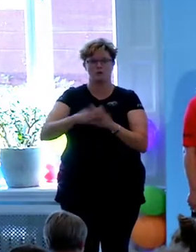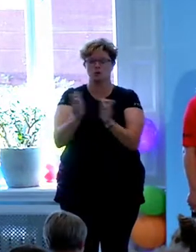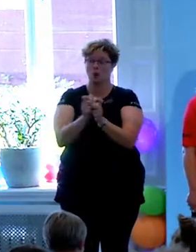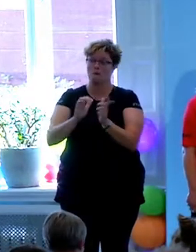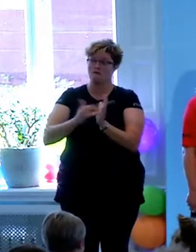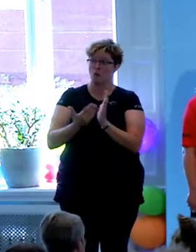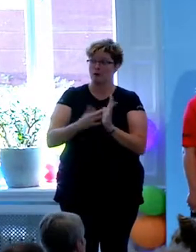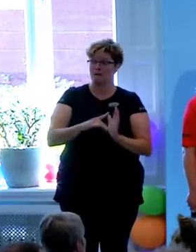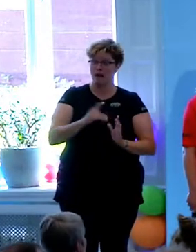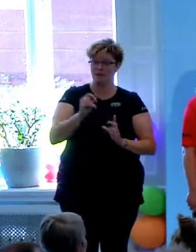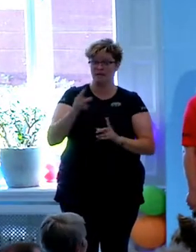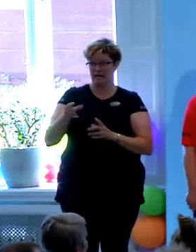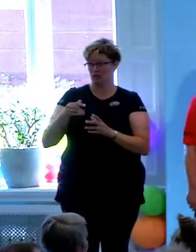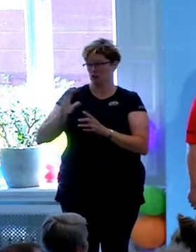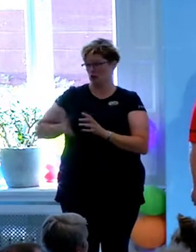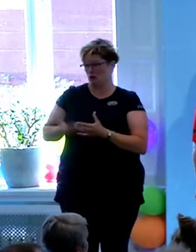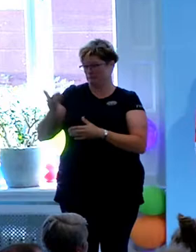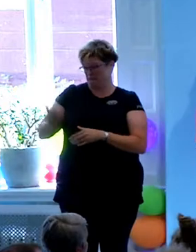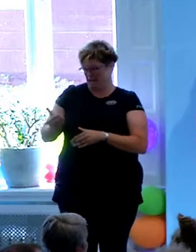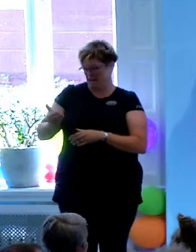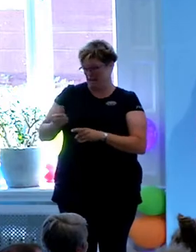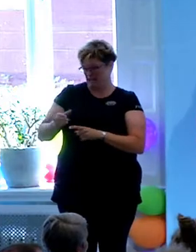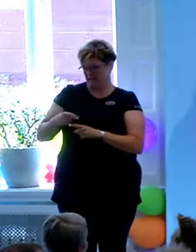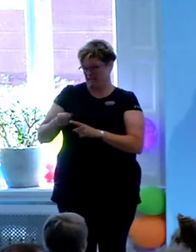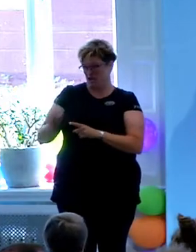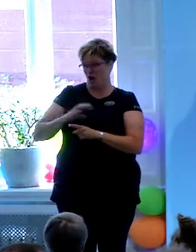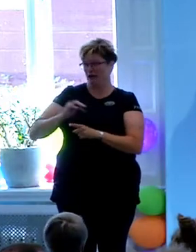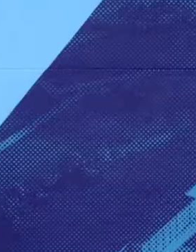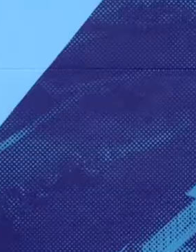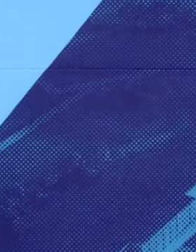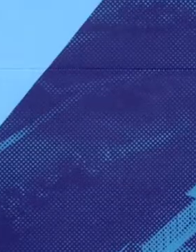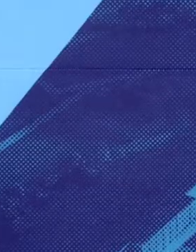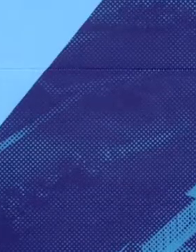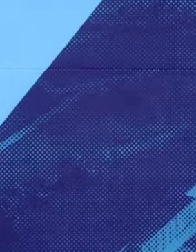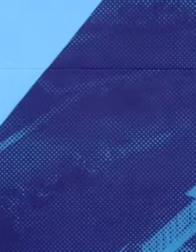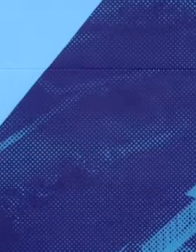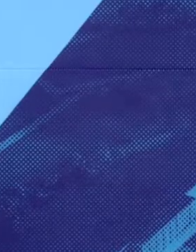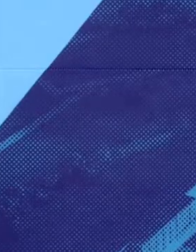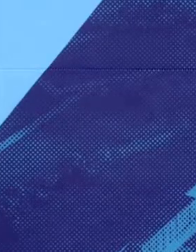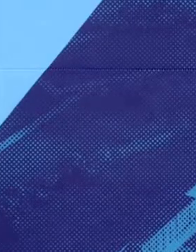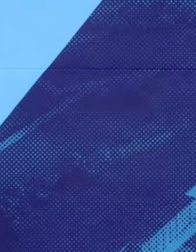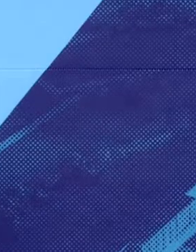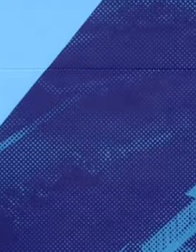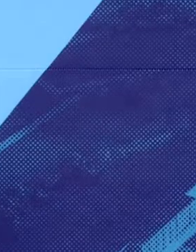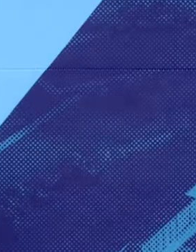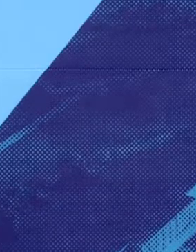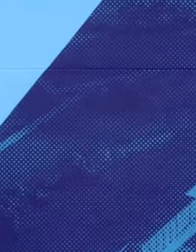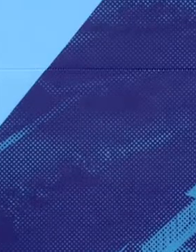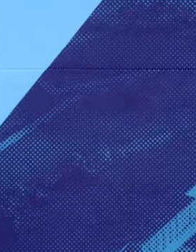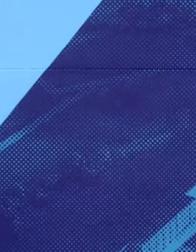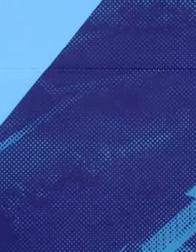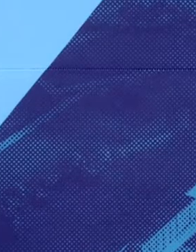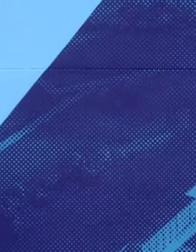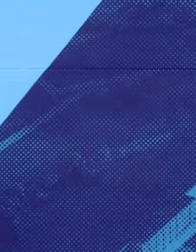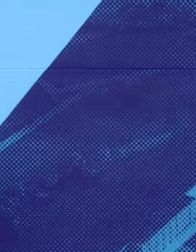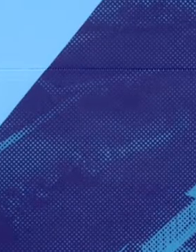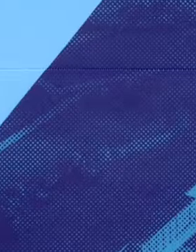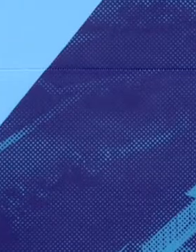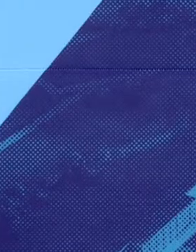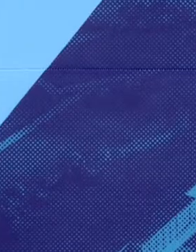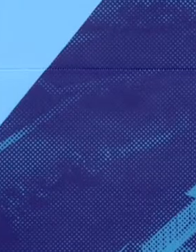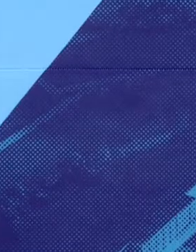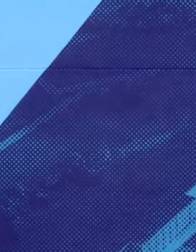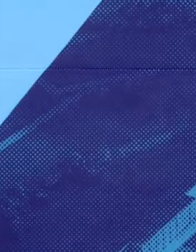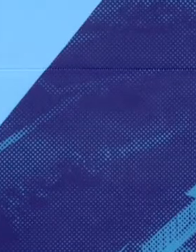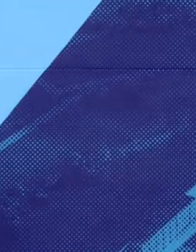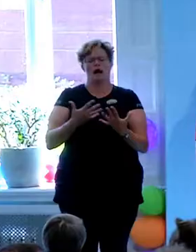som på damsidan har, nu får du rätta mig, jag hoppas jag har rätt här nu, 9 SM-guld och 2 Svenska Cupen-segrar. Ja, vi har många pokaler i våra